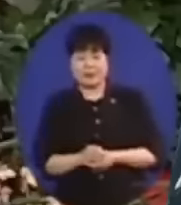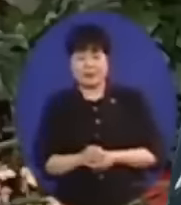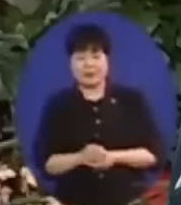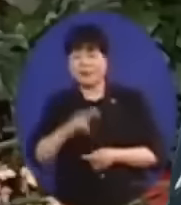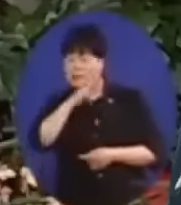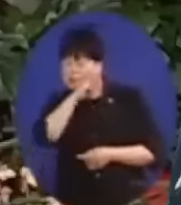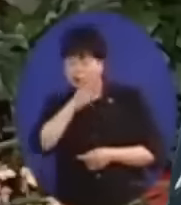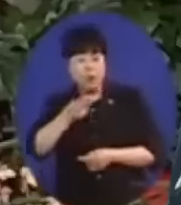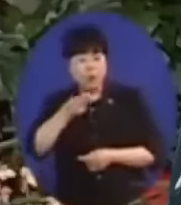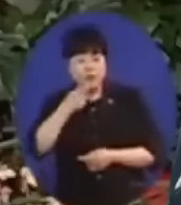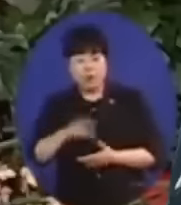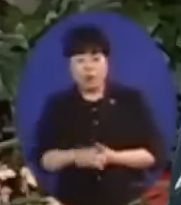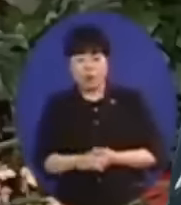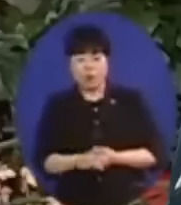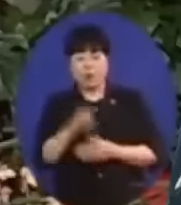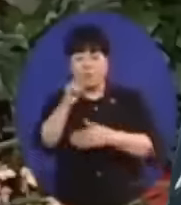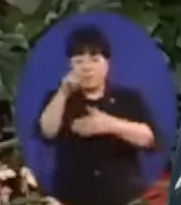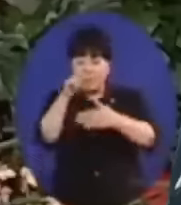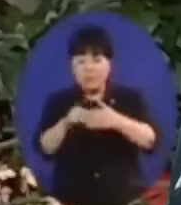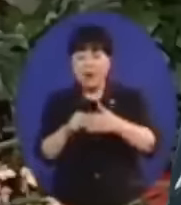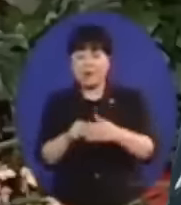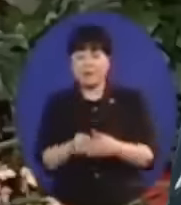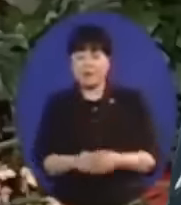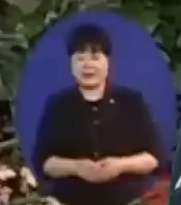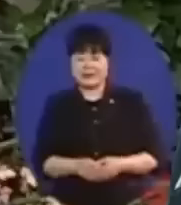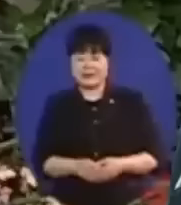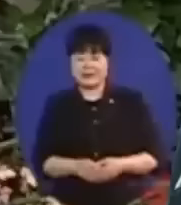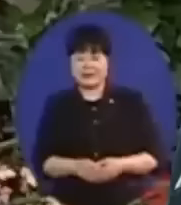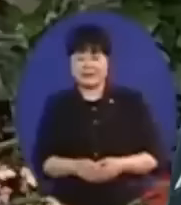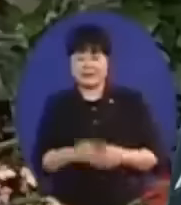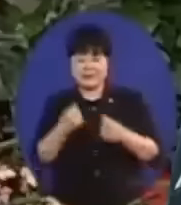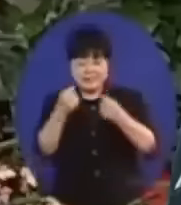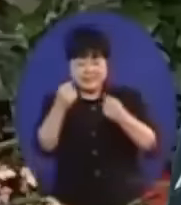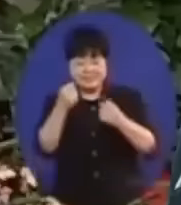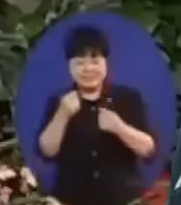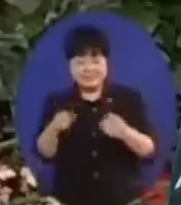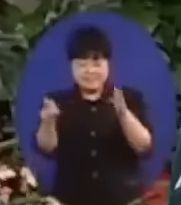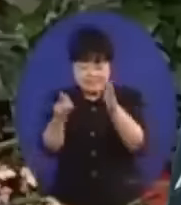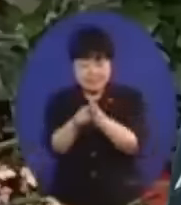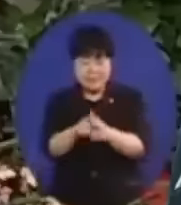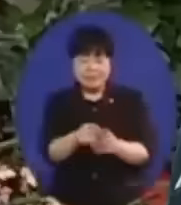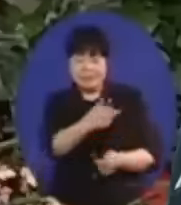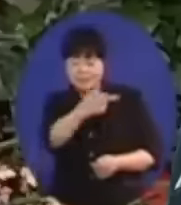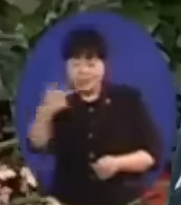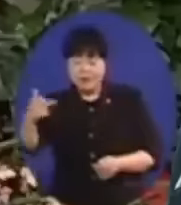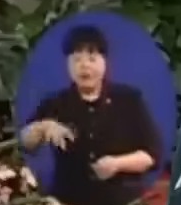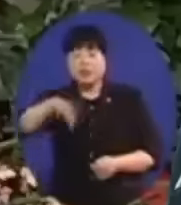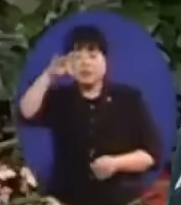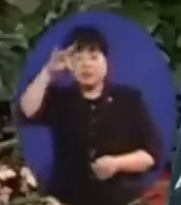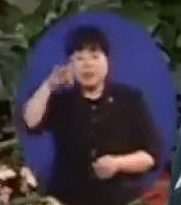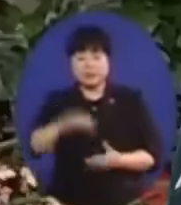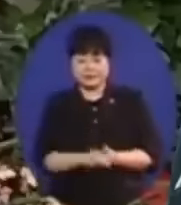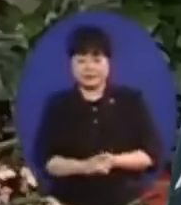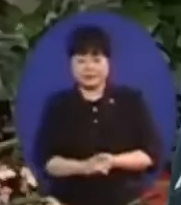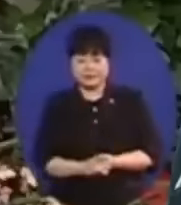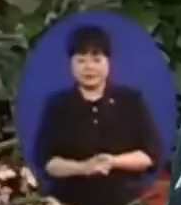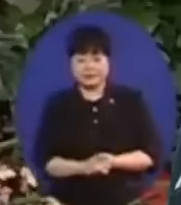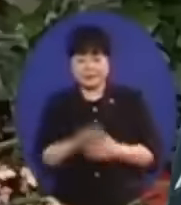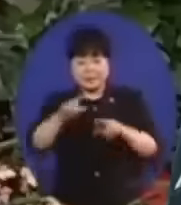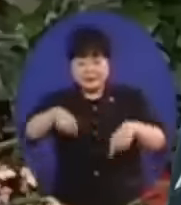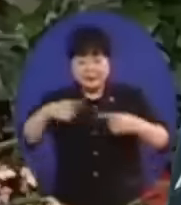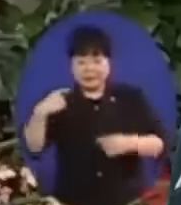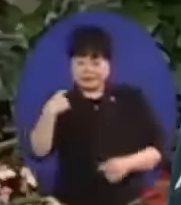적이 없었습니다. 마음의 힘은 정말 엄청난 것이어서 저는 처음 참가한 미스터